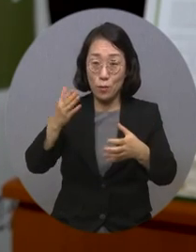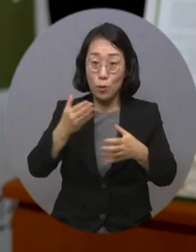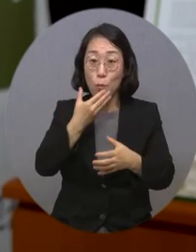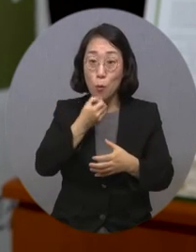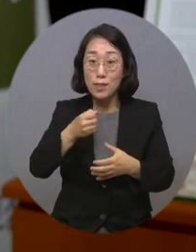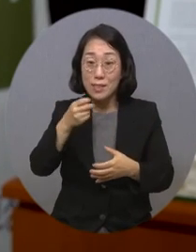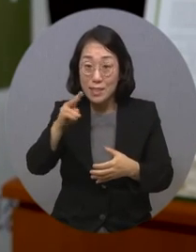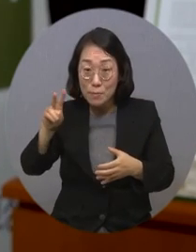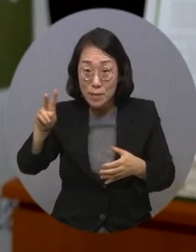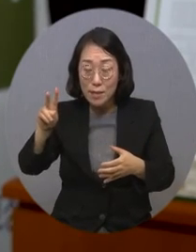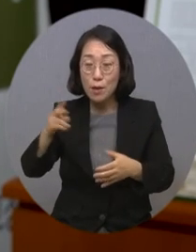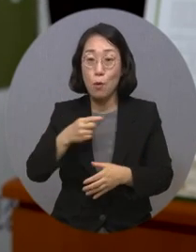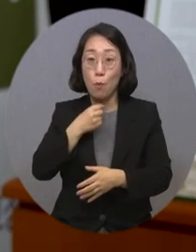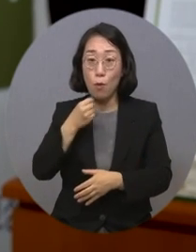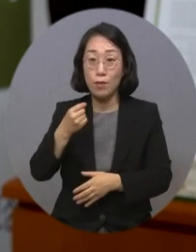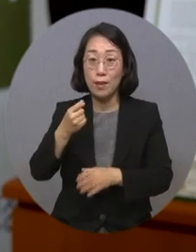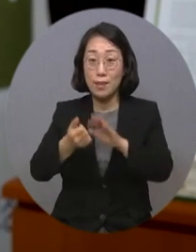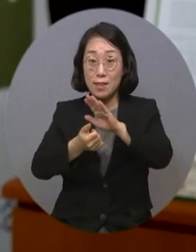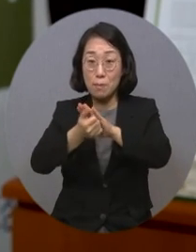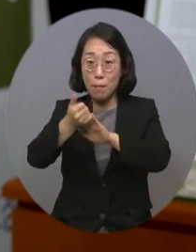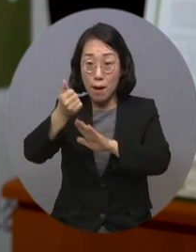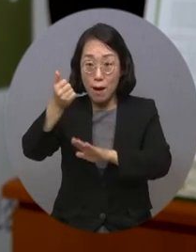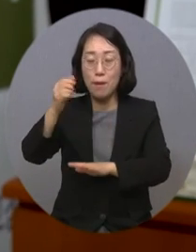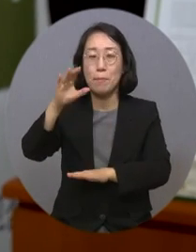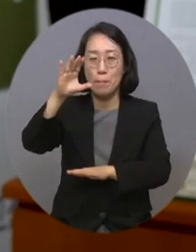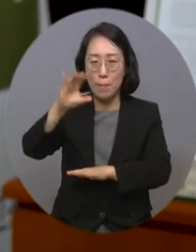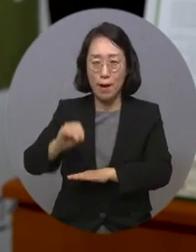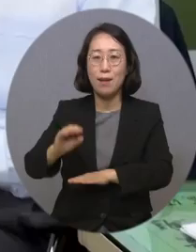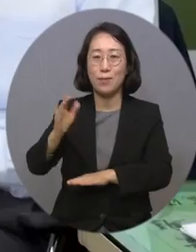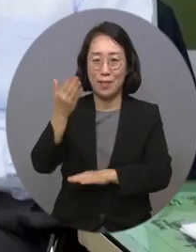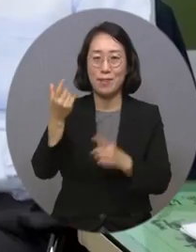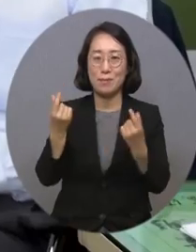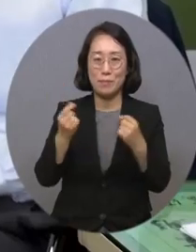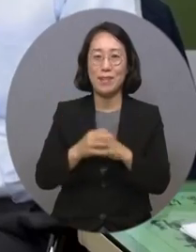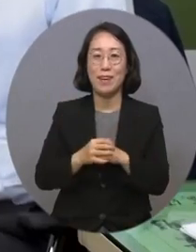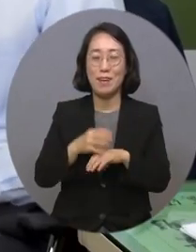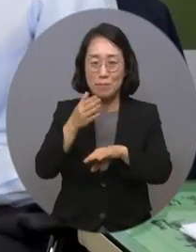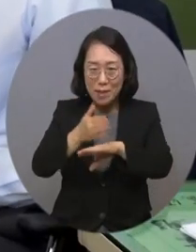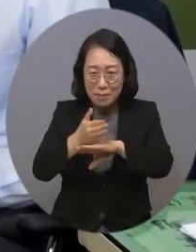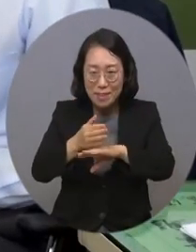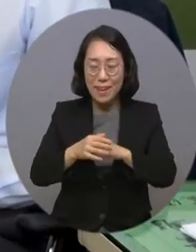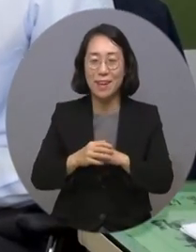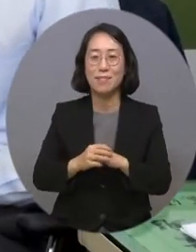복지TV가 꿈꾸는 그런 복지 세상이 될 것입니다. 감사합니다. 감사합니다.